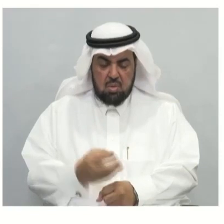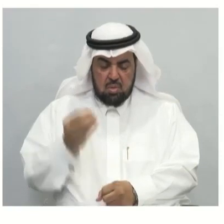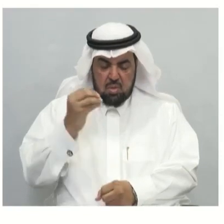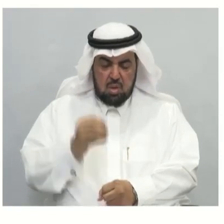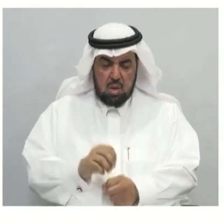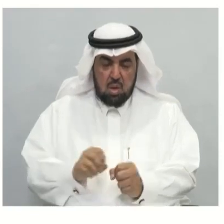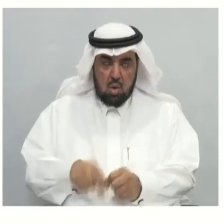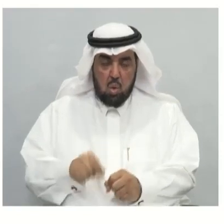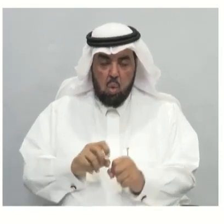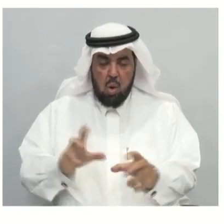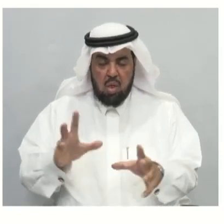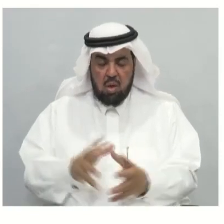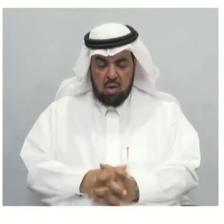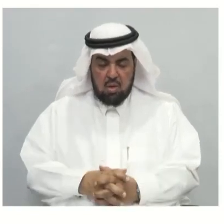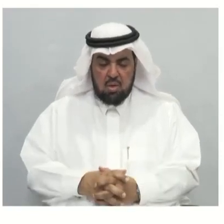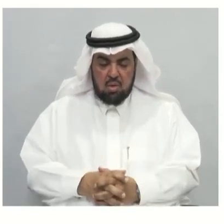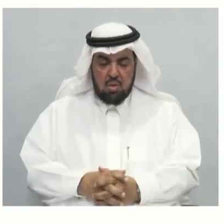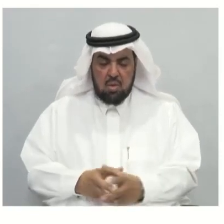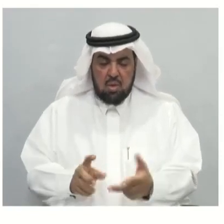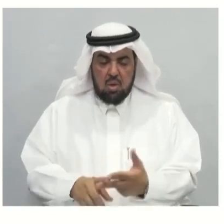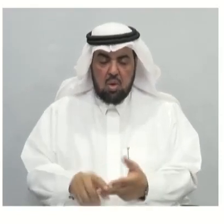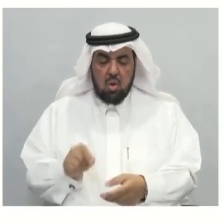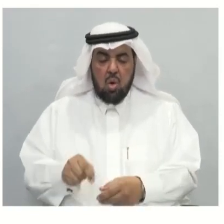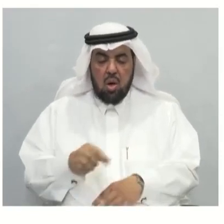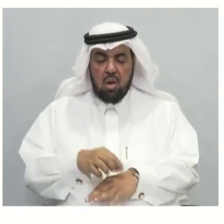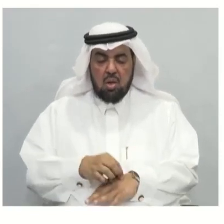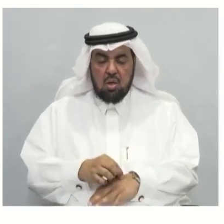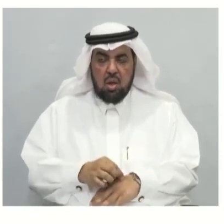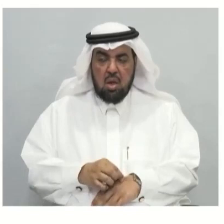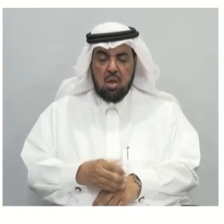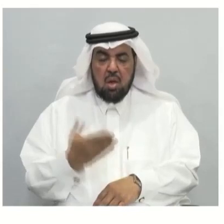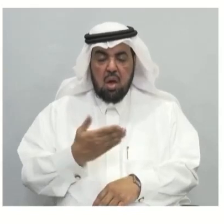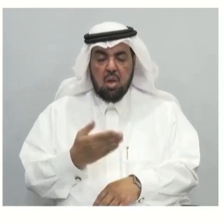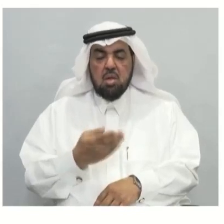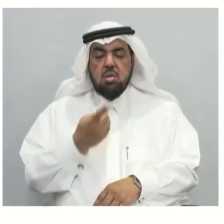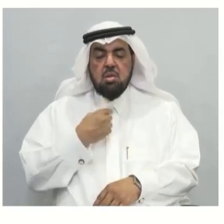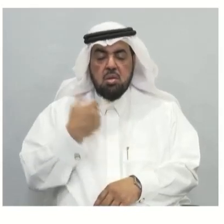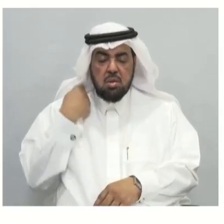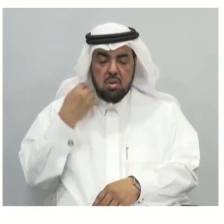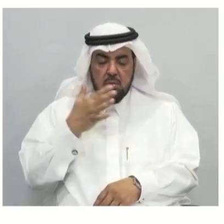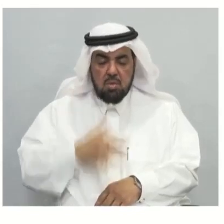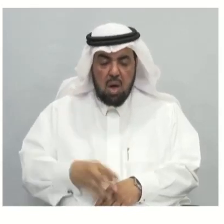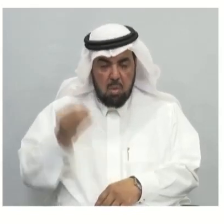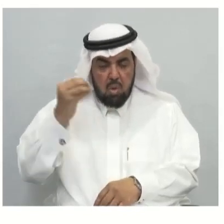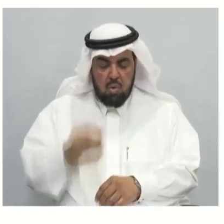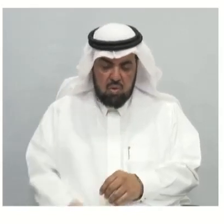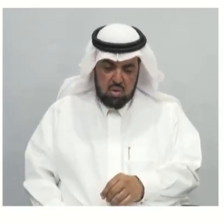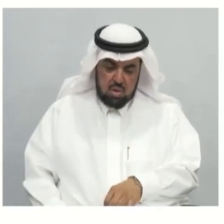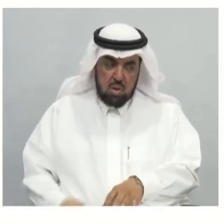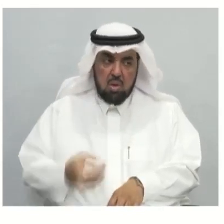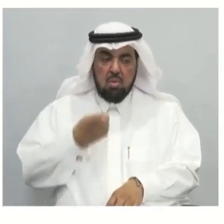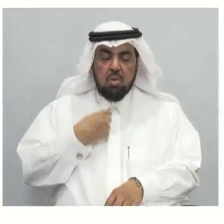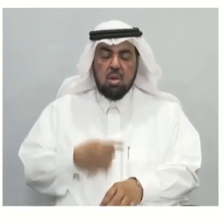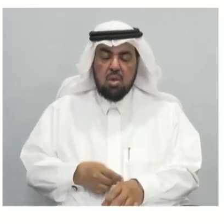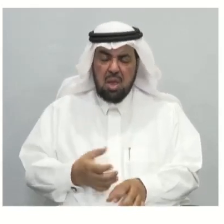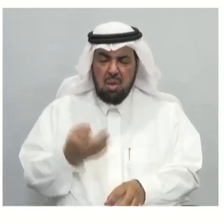بكن واضحا الثالثه لدينا كن انسانا بمعنى ان يجد القراء ما تكتبه مكتوب بطريقه سهله ومعلوف ووفق احتياجاتهم